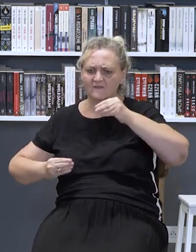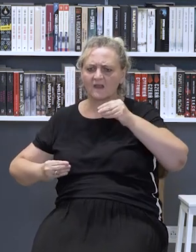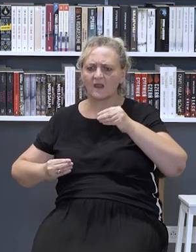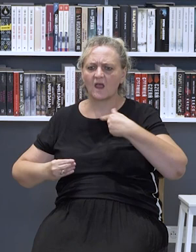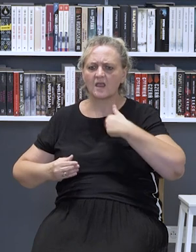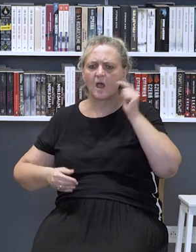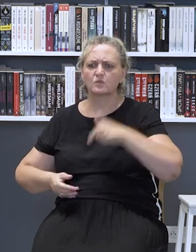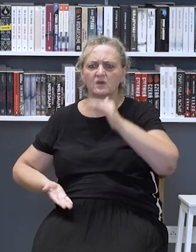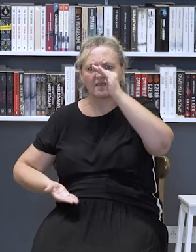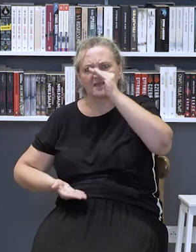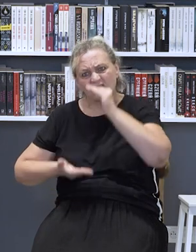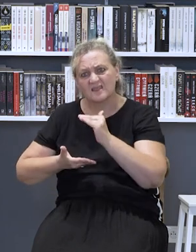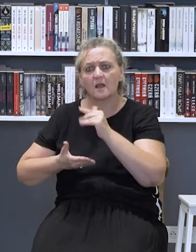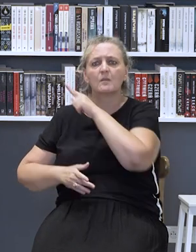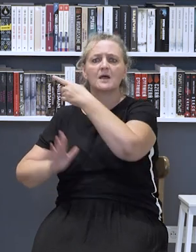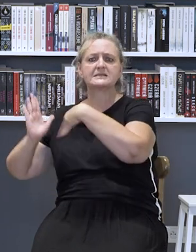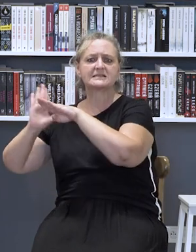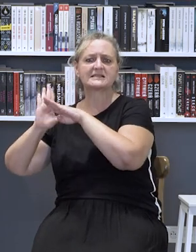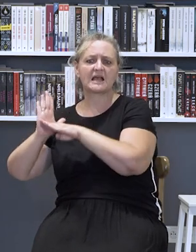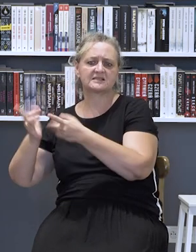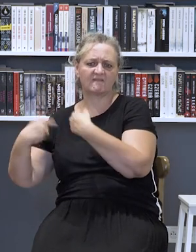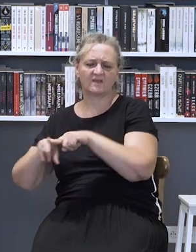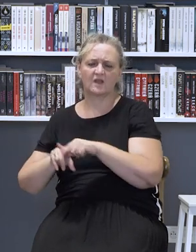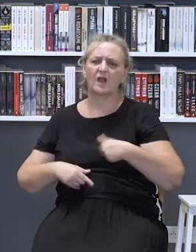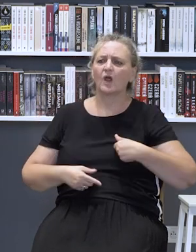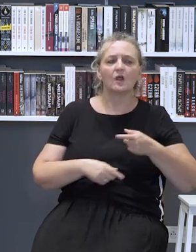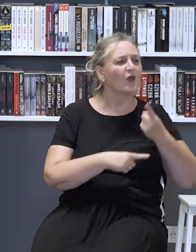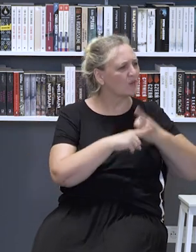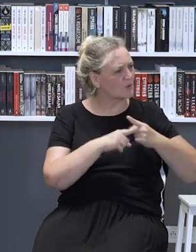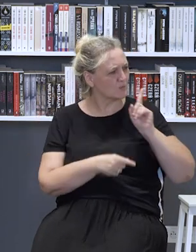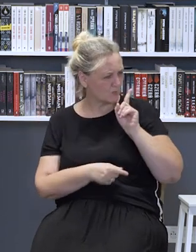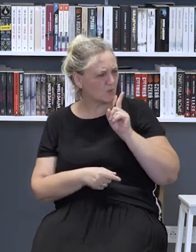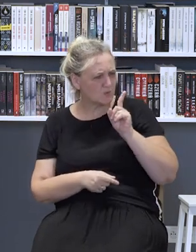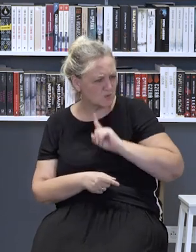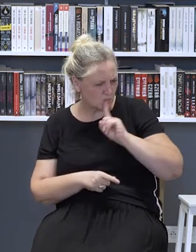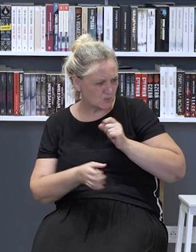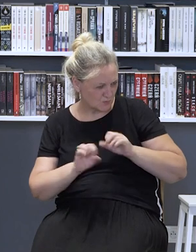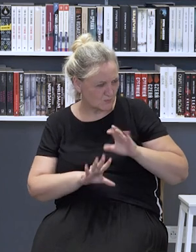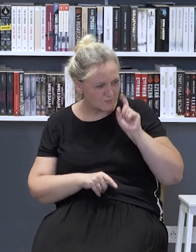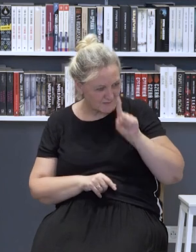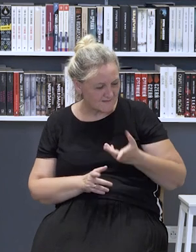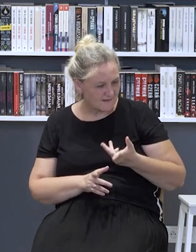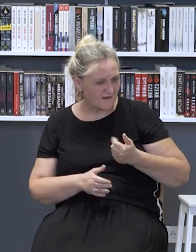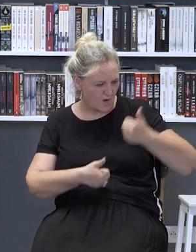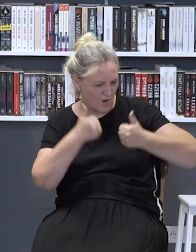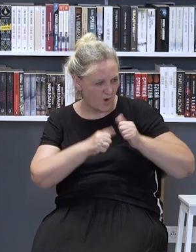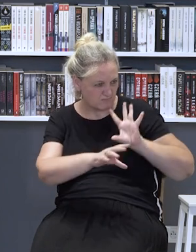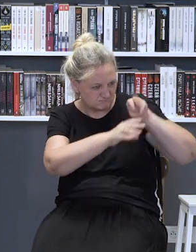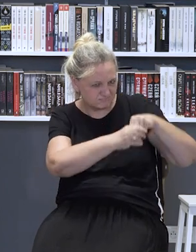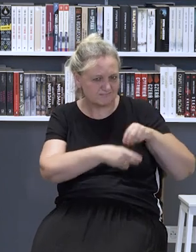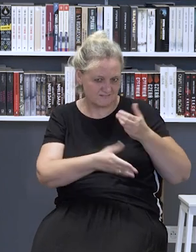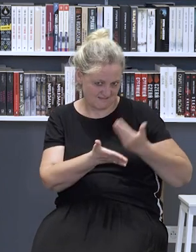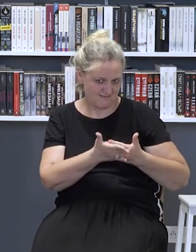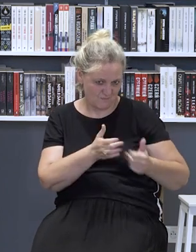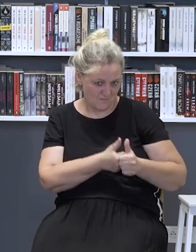muszę je przyciąć, żeby ono taki miało sztuczny kształt. W taki sztuczny sposób, prawda, żeby się na ten konkurs jakby wpisać.